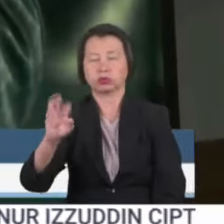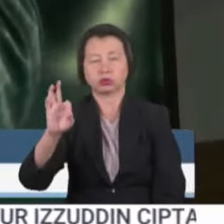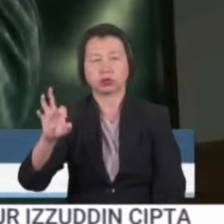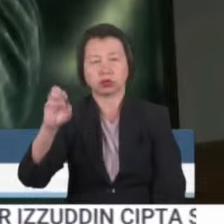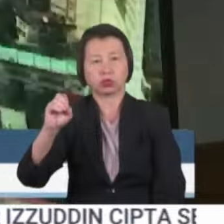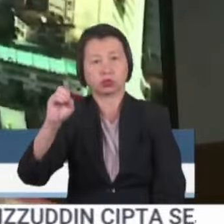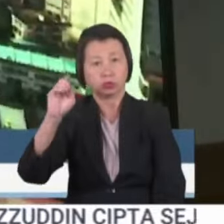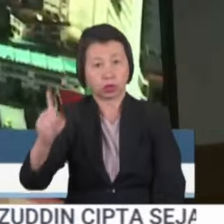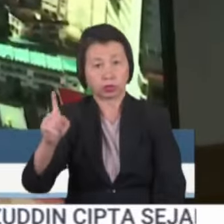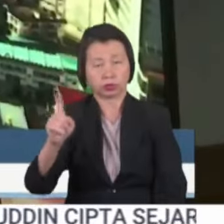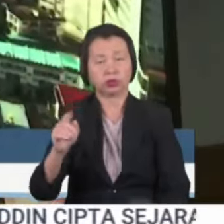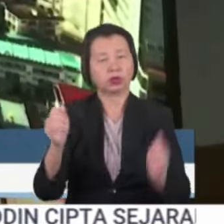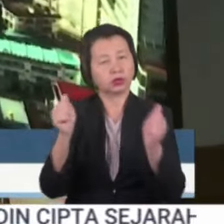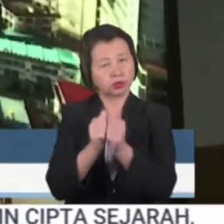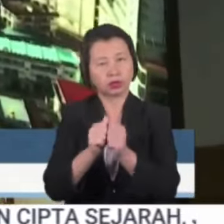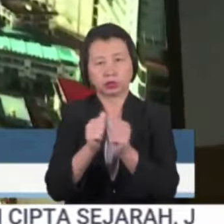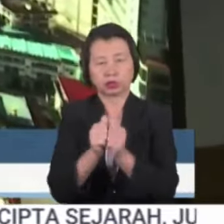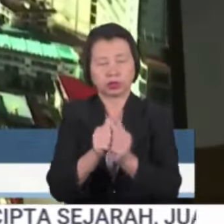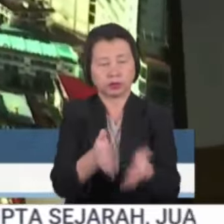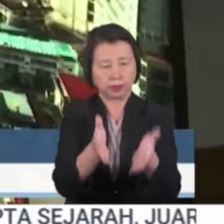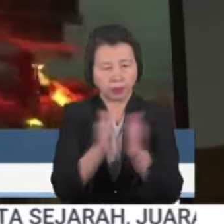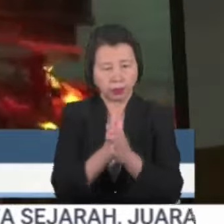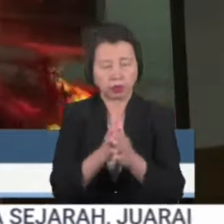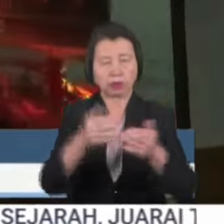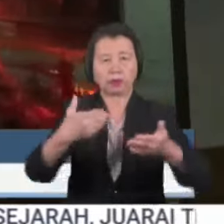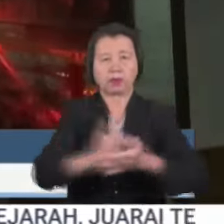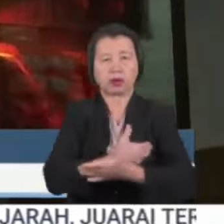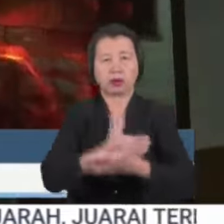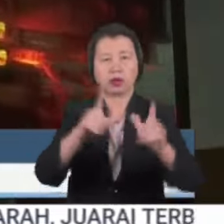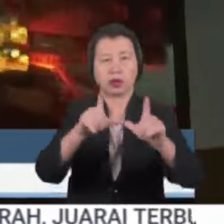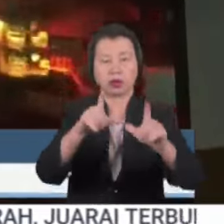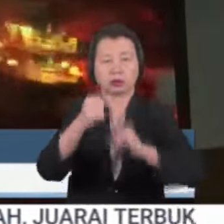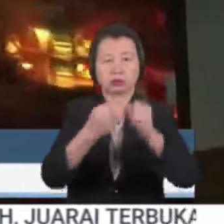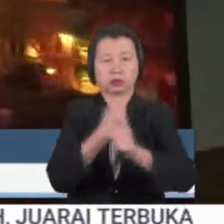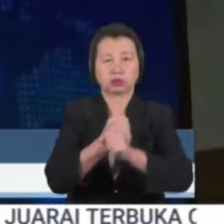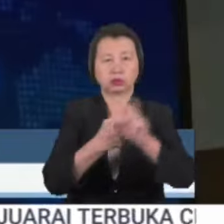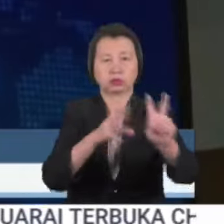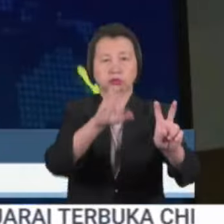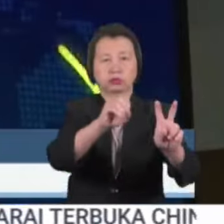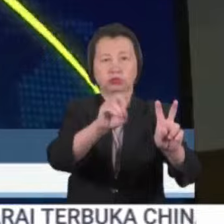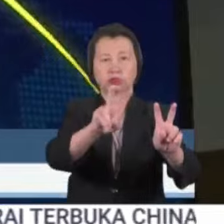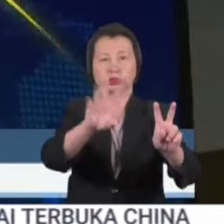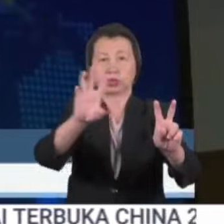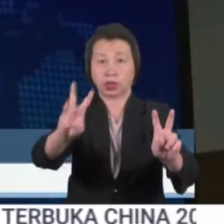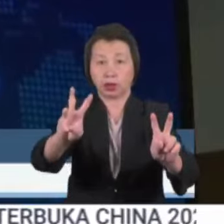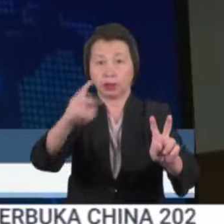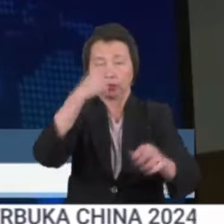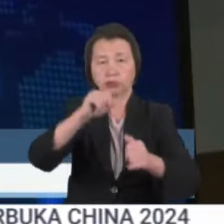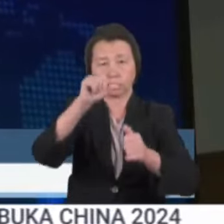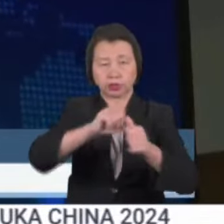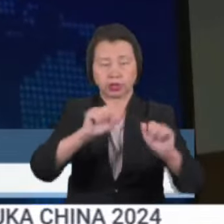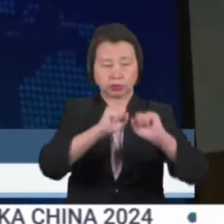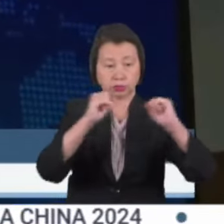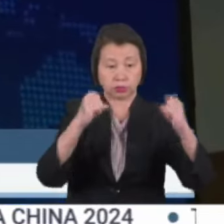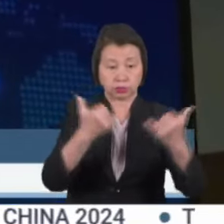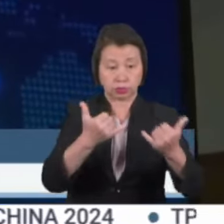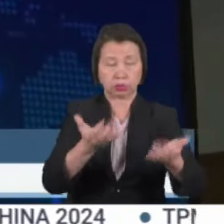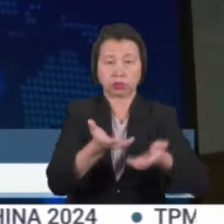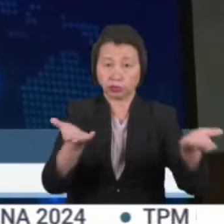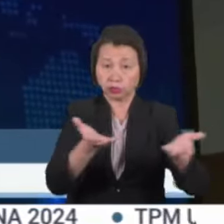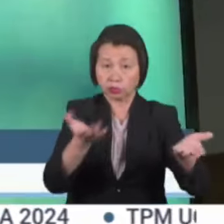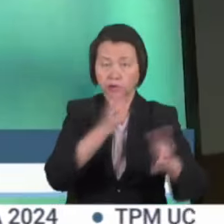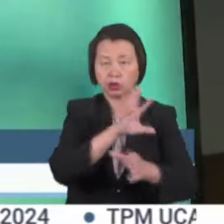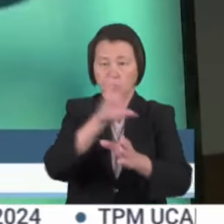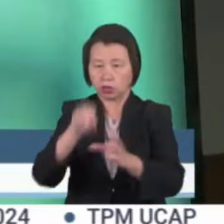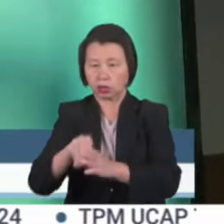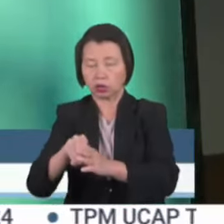29001 disertakan bersama setiap permohonan atau pembaharuan lesen pada tahun 2026 bagi setiap syarikat tempatan yang terlibat